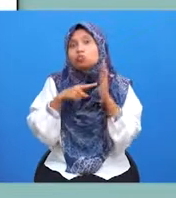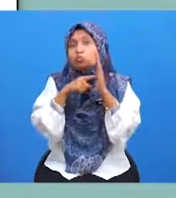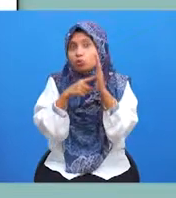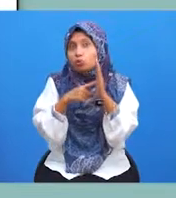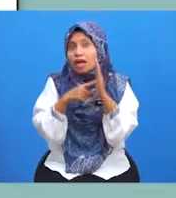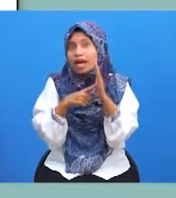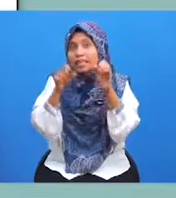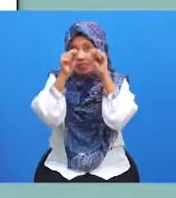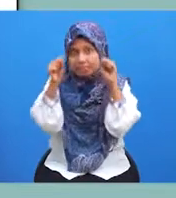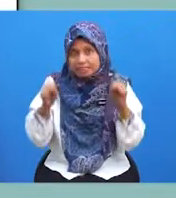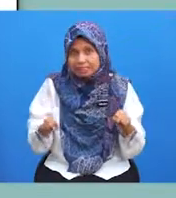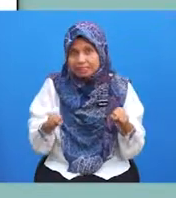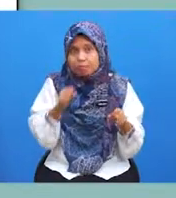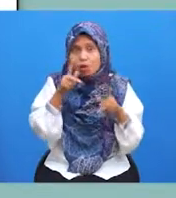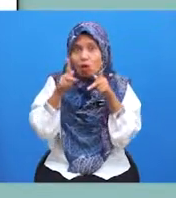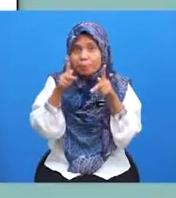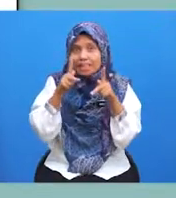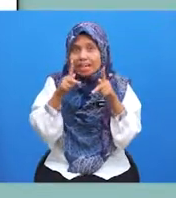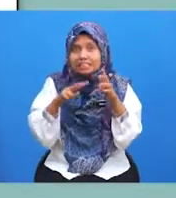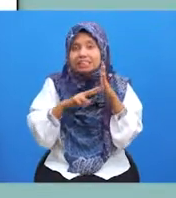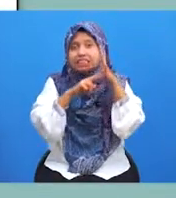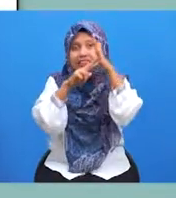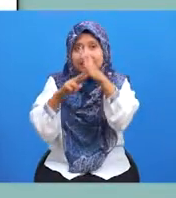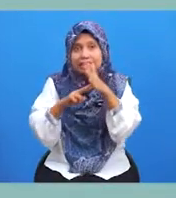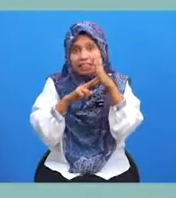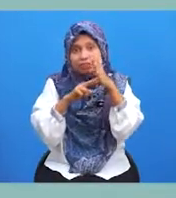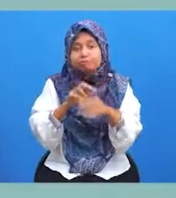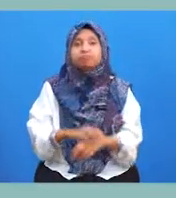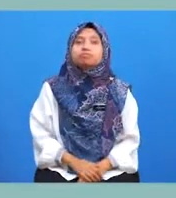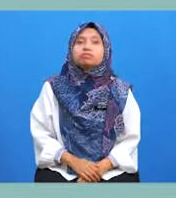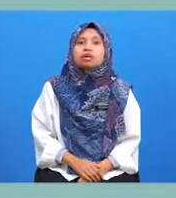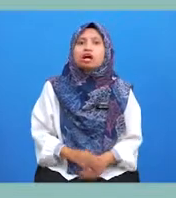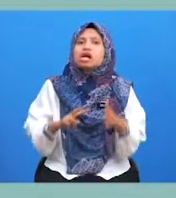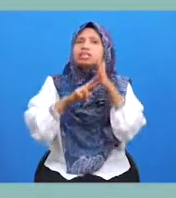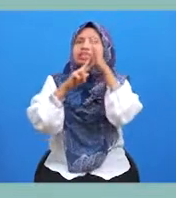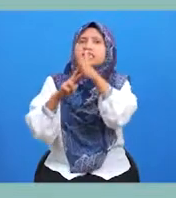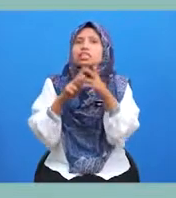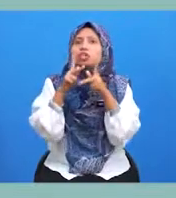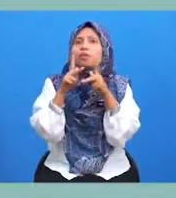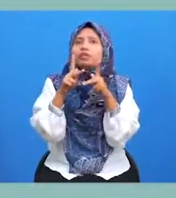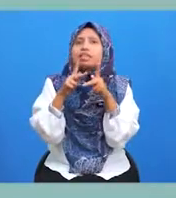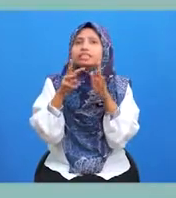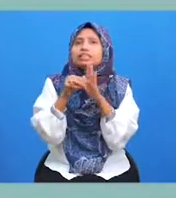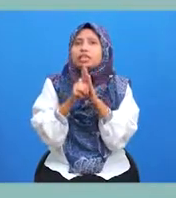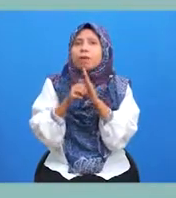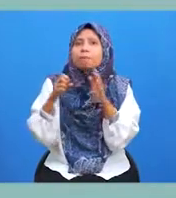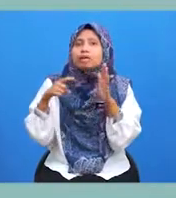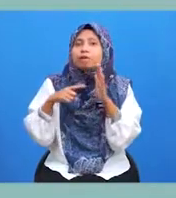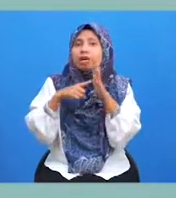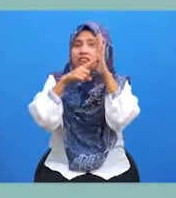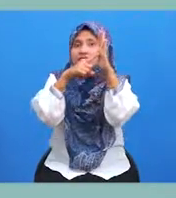menunjukkan sistem komunikasi satelit. Satelit komunikasi